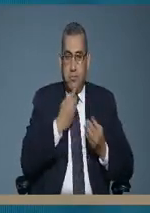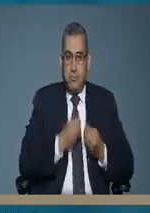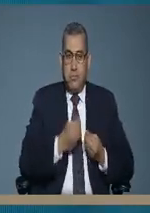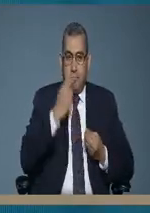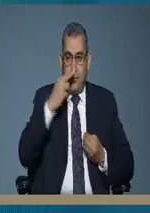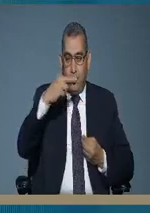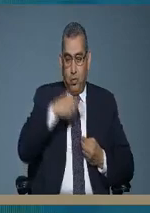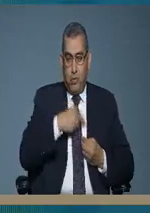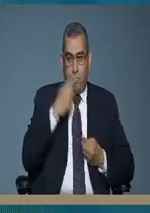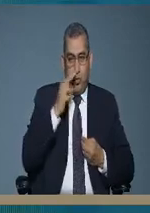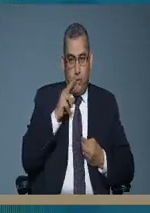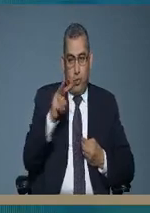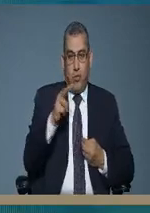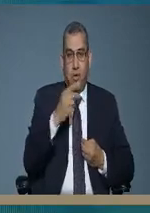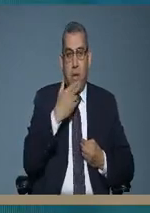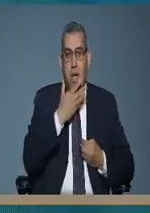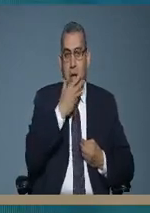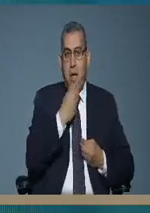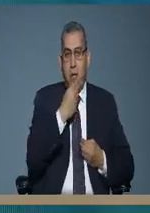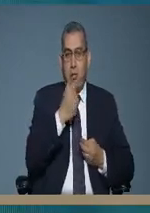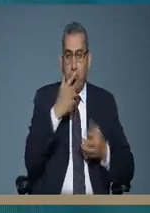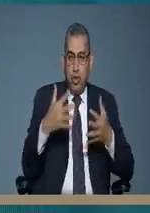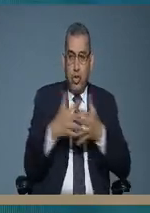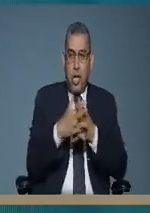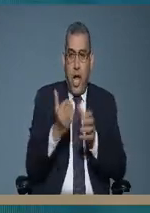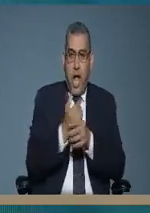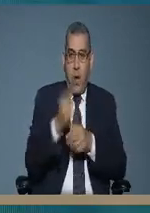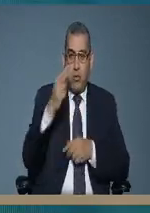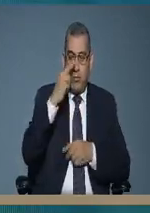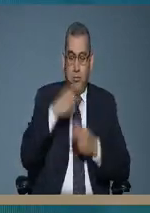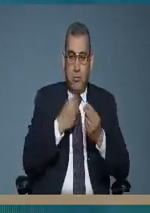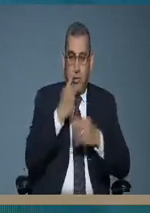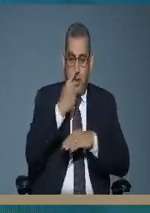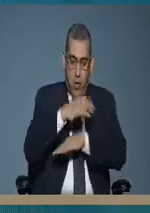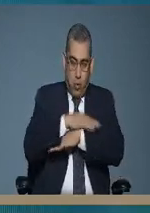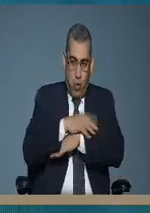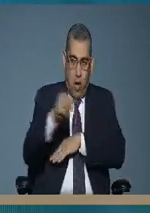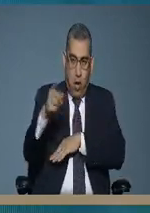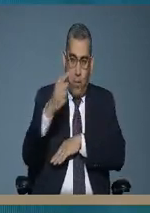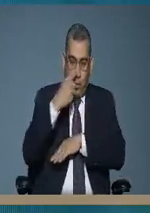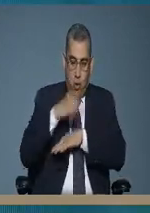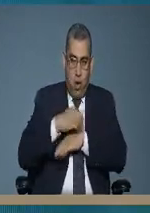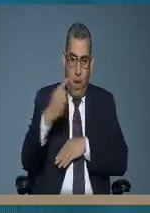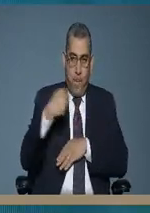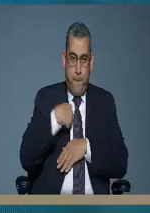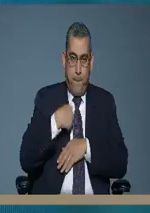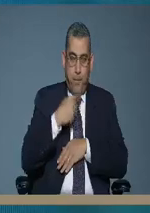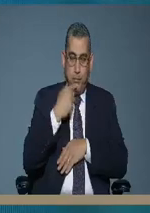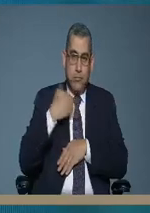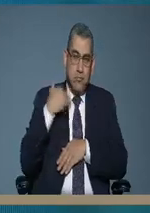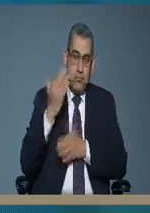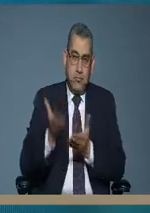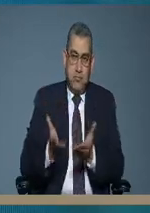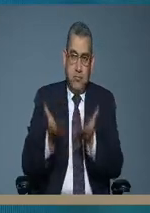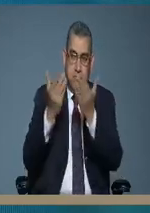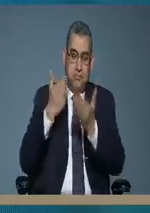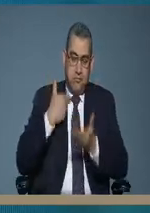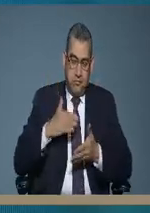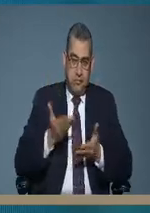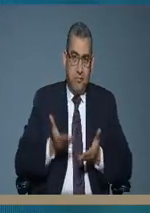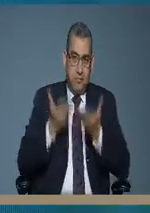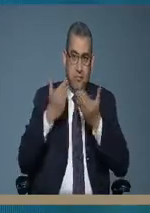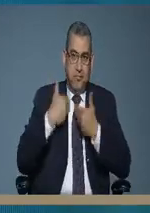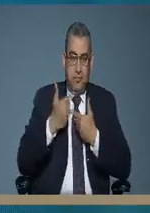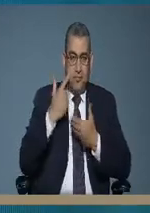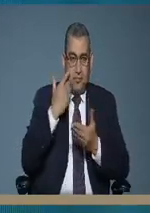واحد فينا الى حسن شريك حياتي فيحترم ويقدره ويعرف قيمه ما